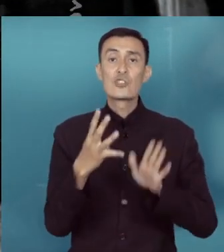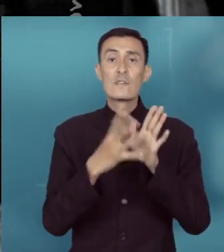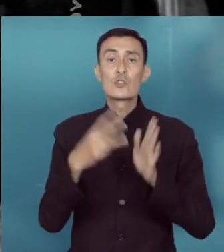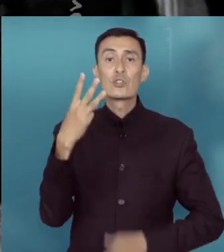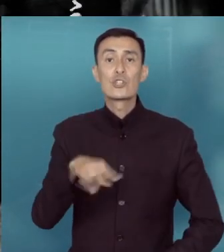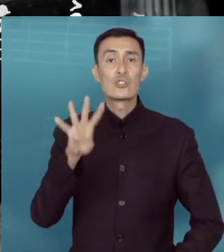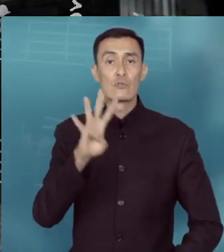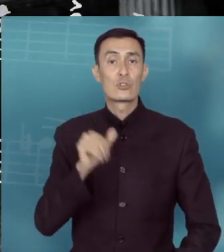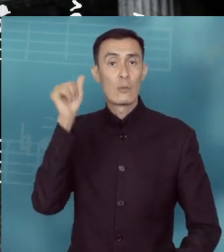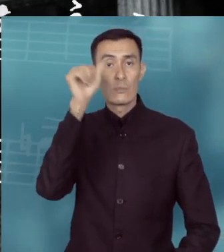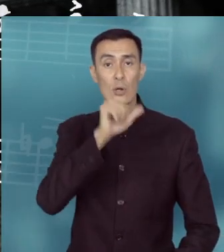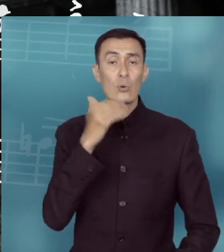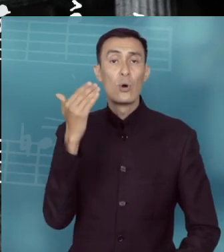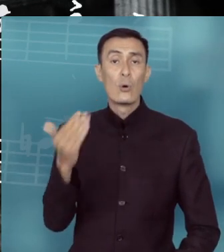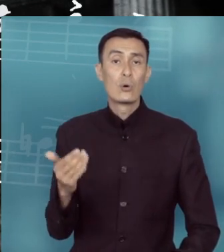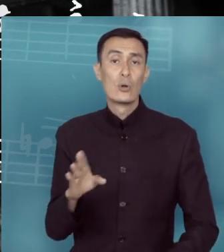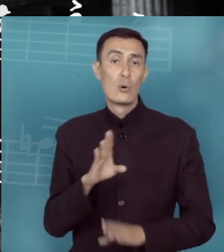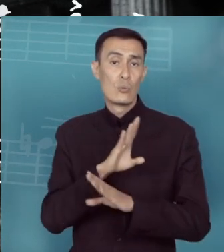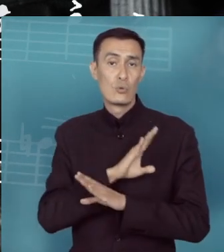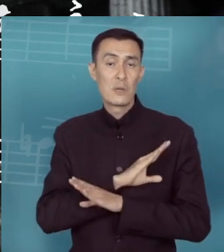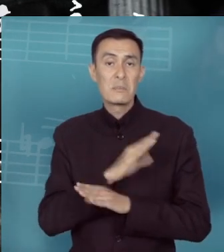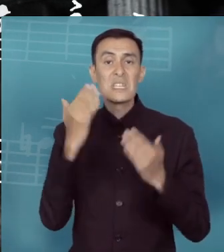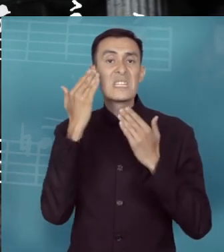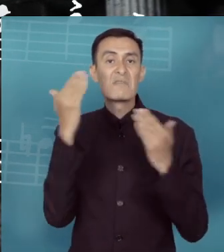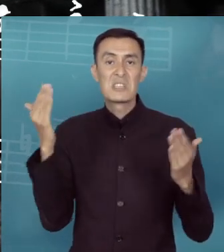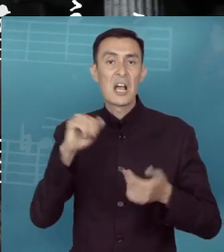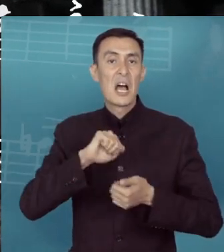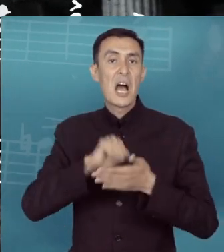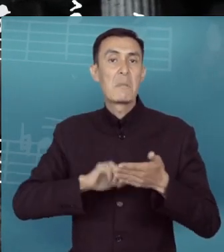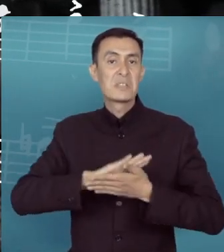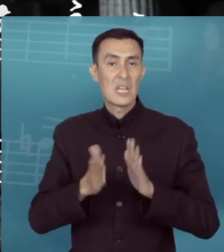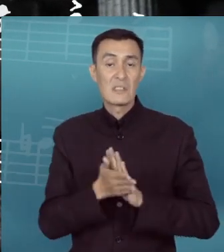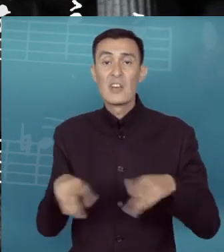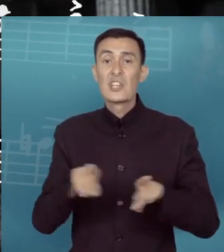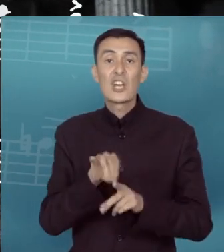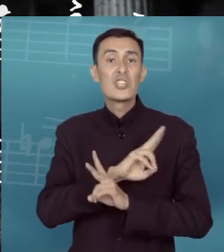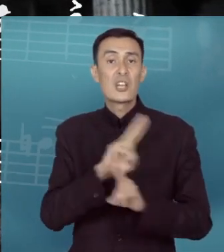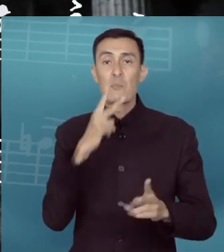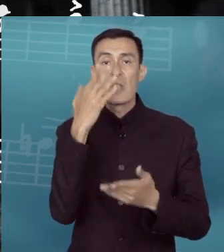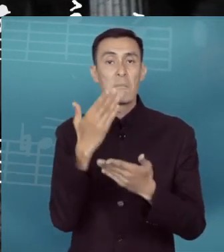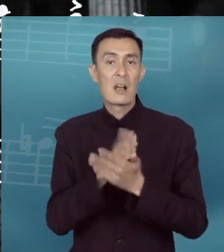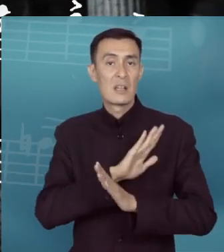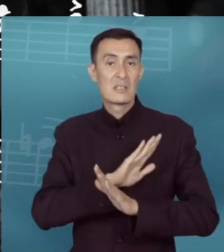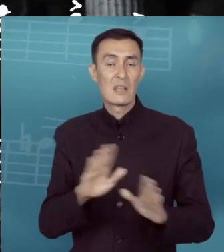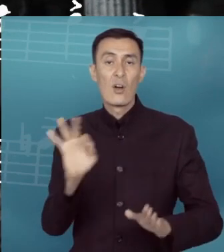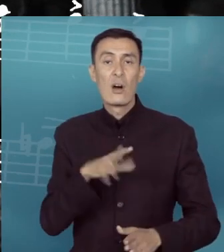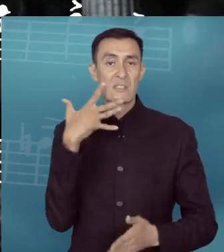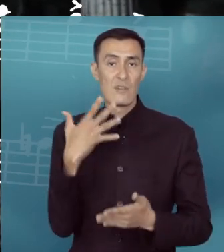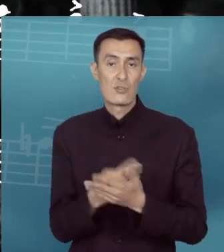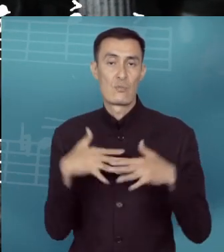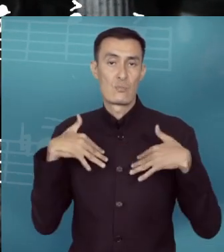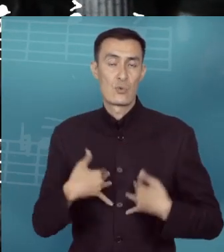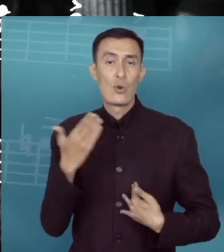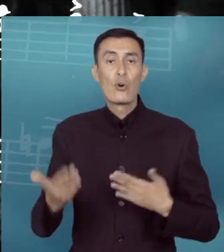В 1934 году он покинул этот мир при неизвестных обстоятельствах, так никому и не показав даже виду